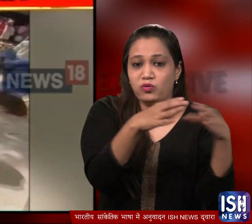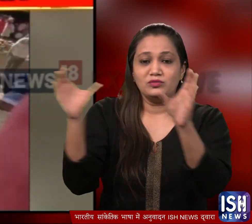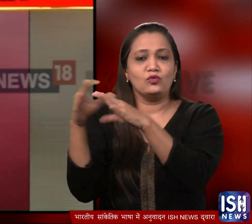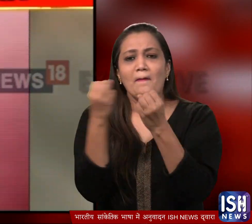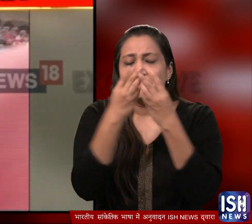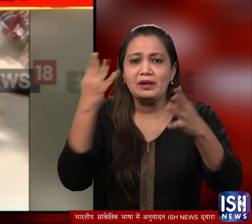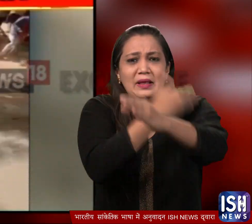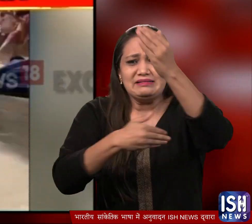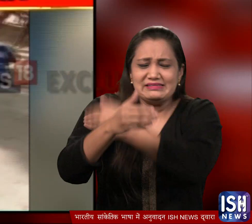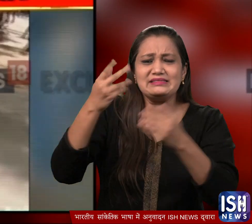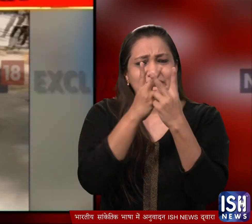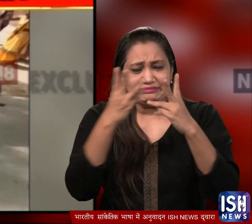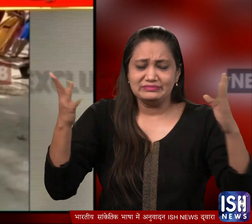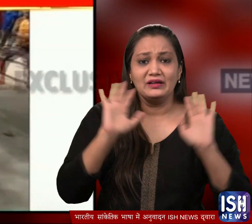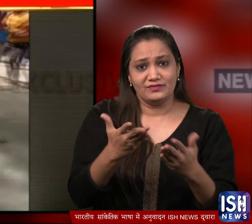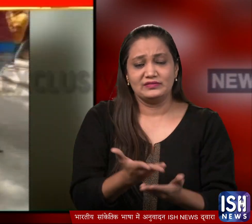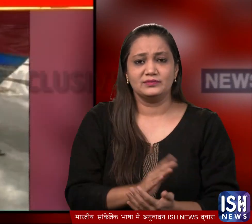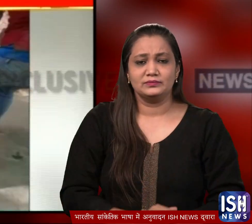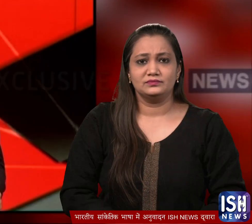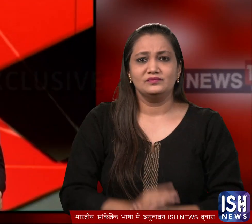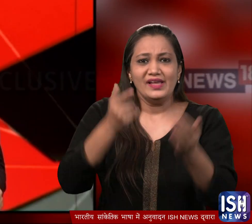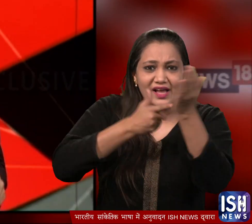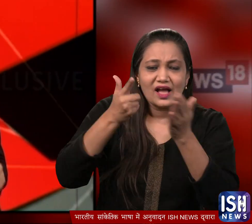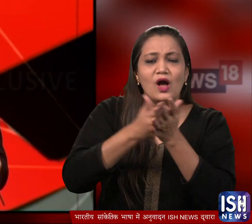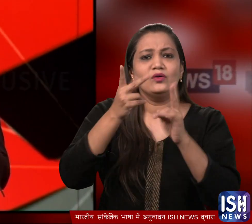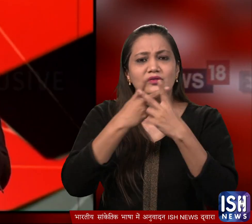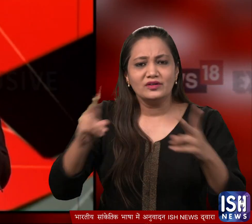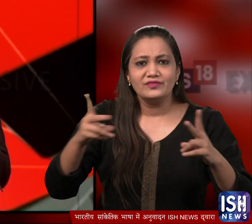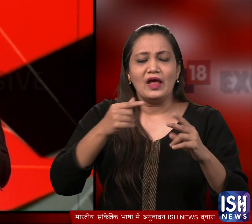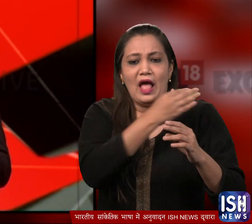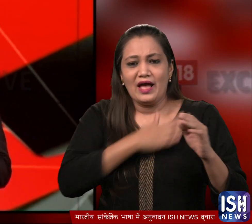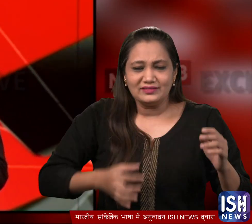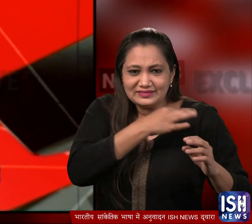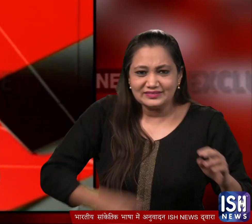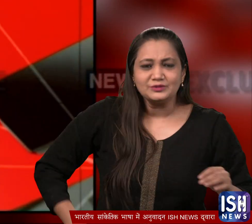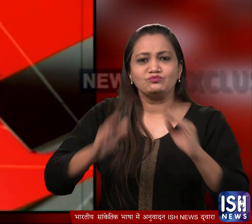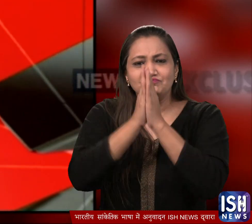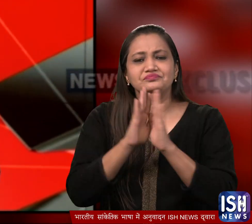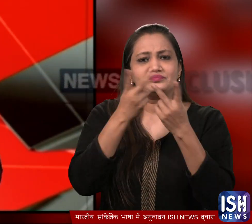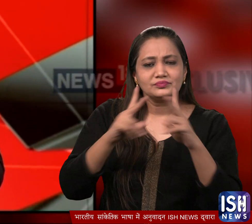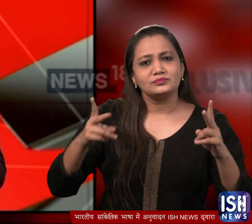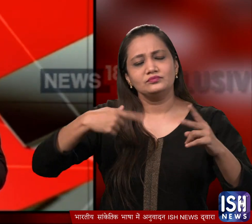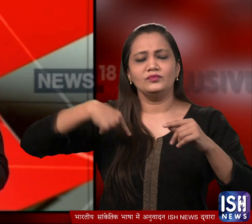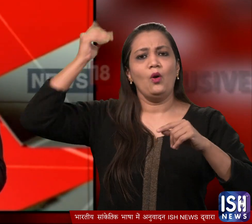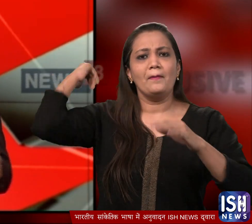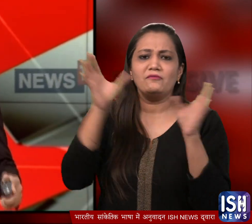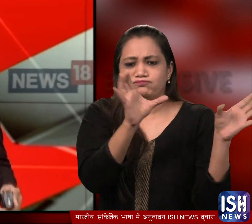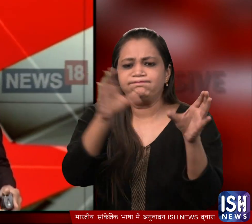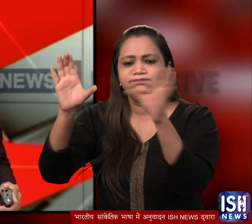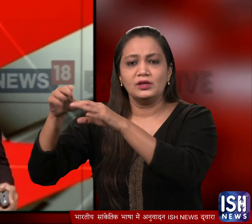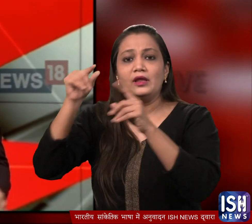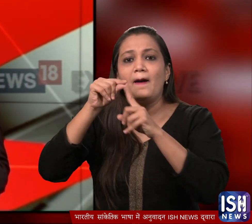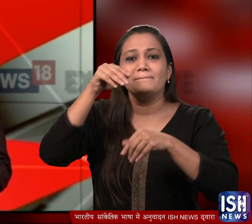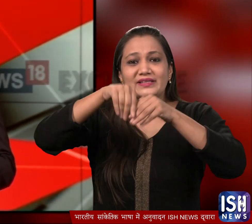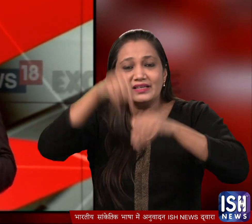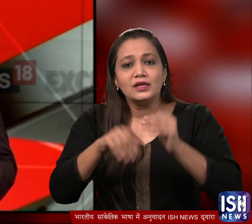इस घटना में दोनों तरफ के कई लोग घायल हो गए। सौभाग्य की बात है कि गांवों में हम लोगों ने जातियों के आधार पर टोले तो पहले से